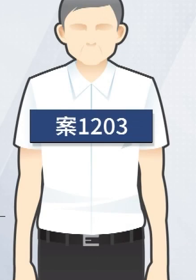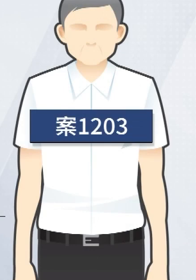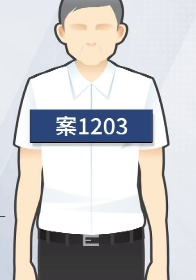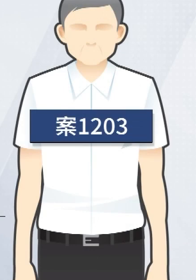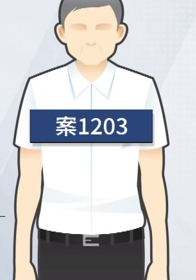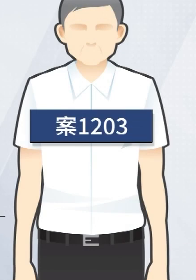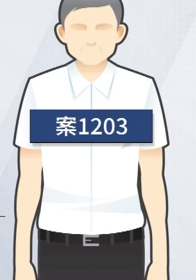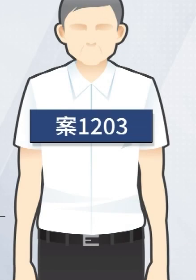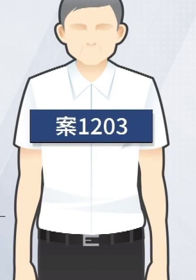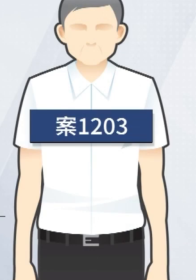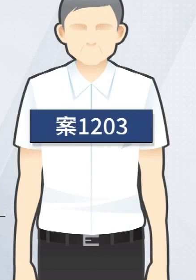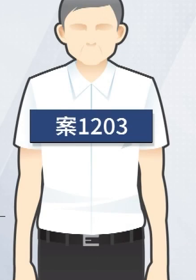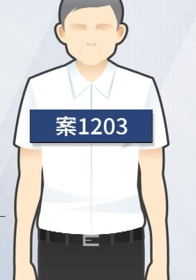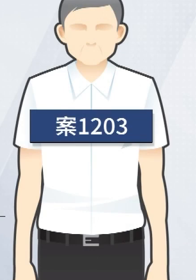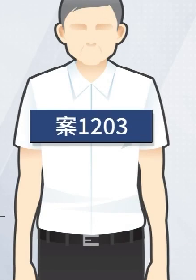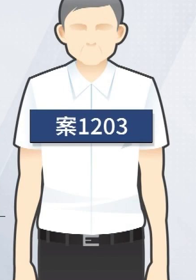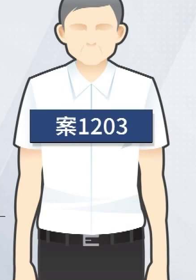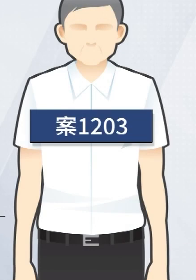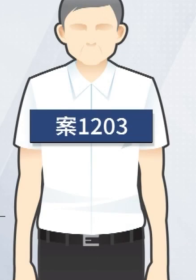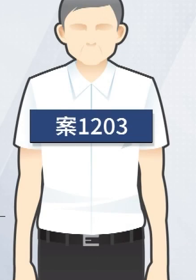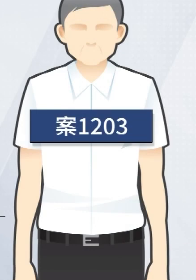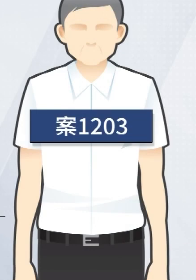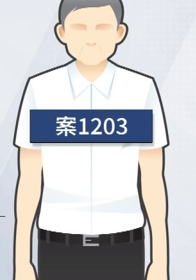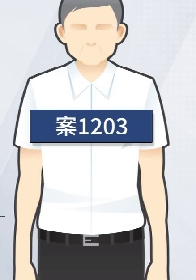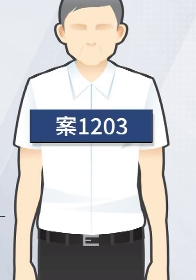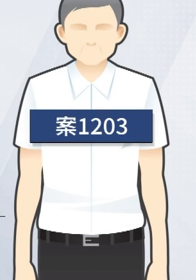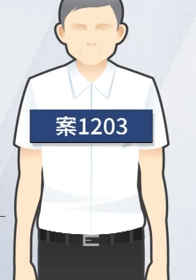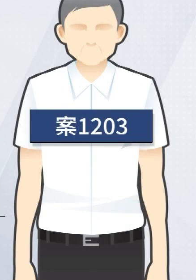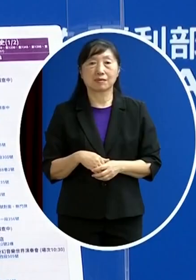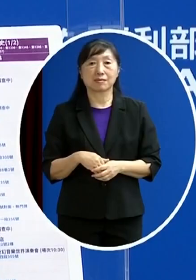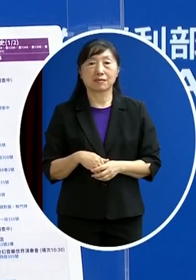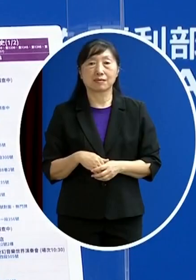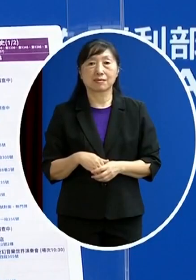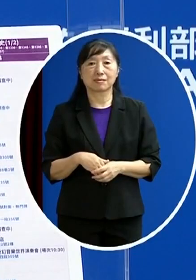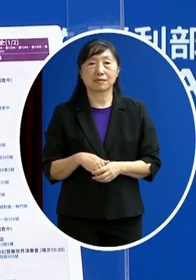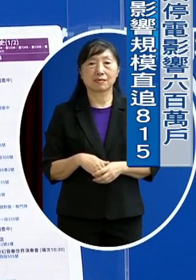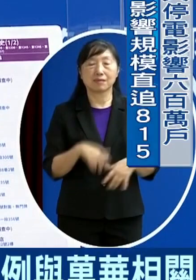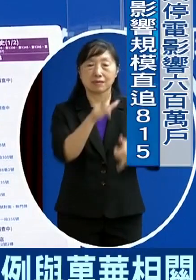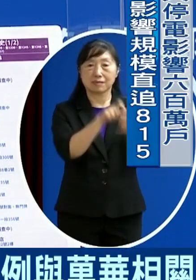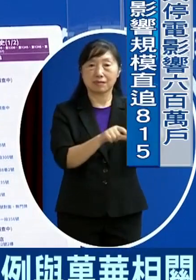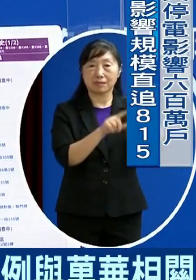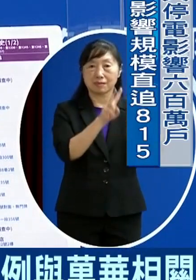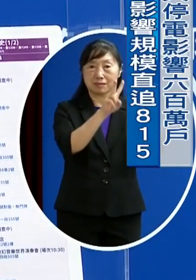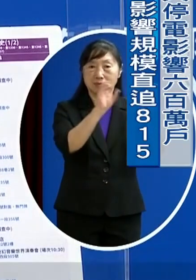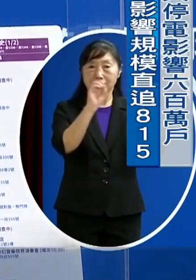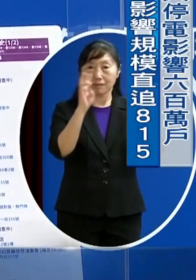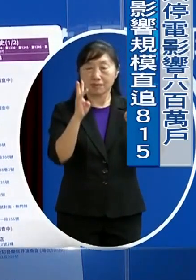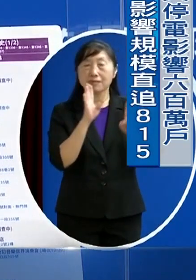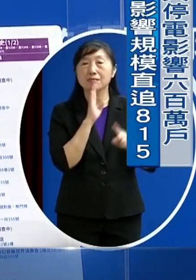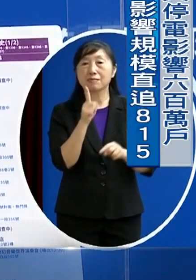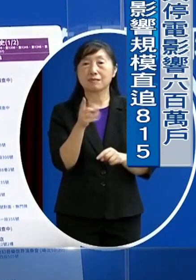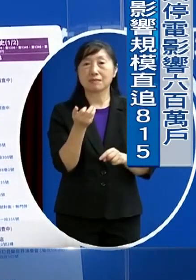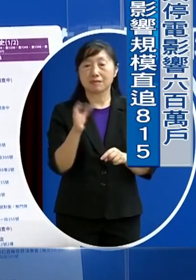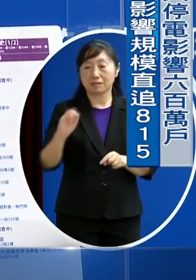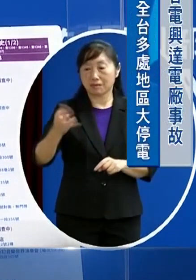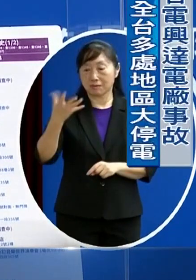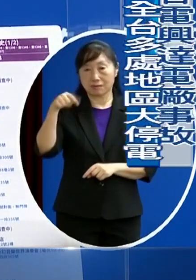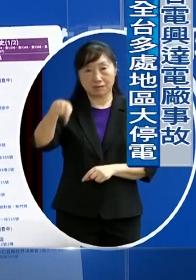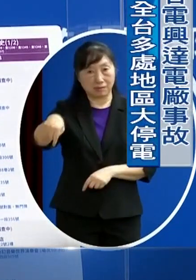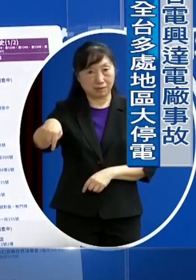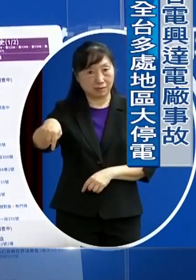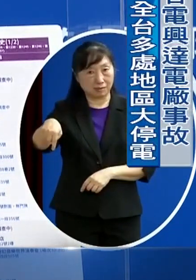间。总计狮子会群聚案已经累积20人确诊。 1203可能跟刚刚我们在万华区